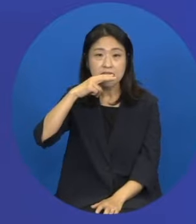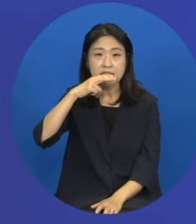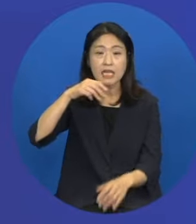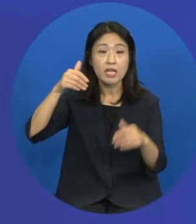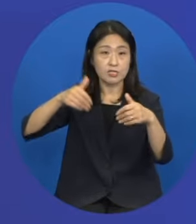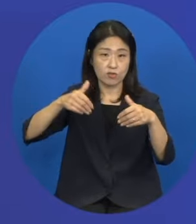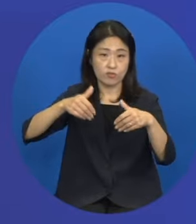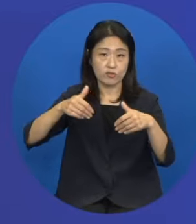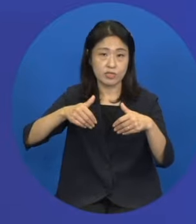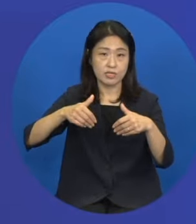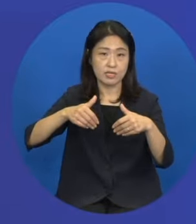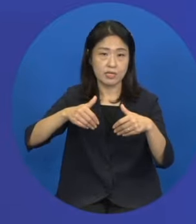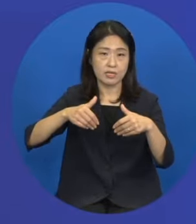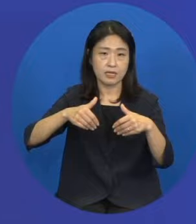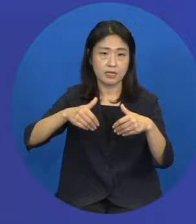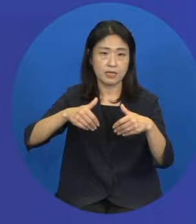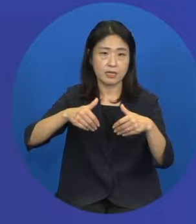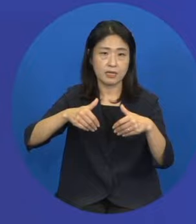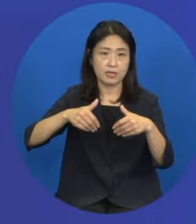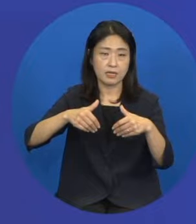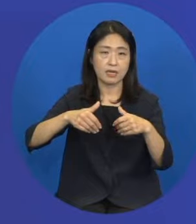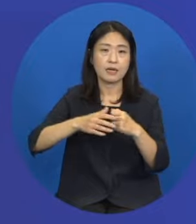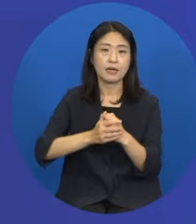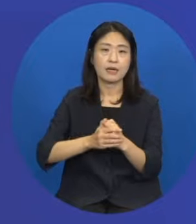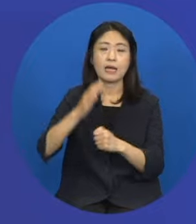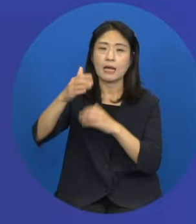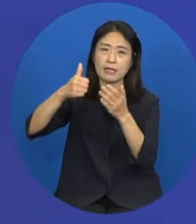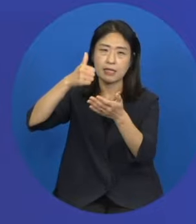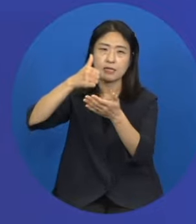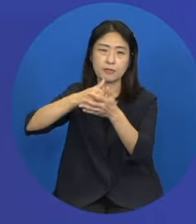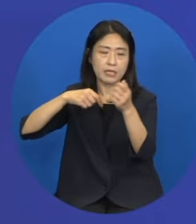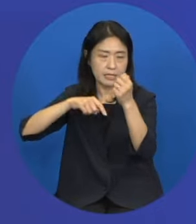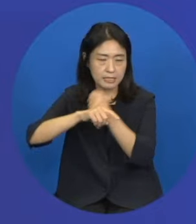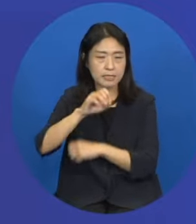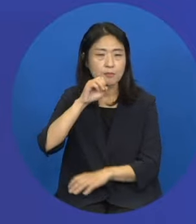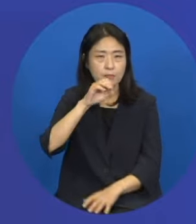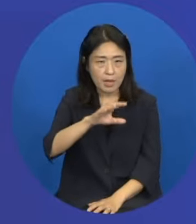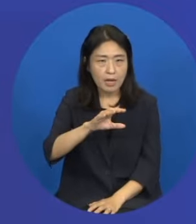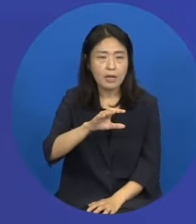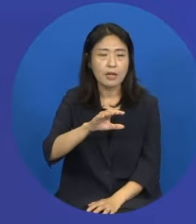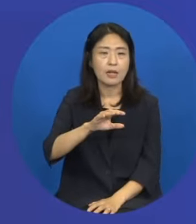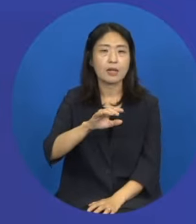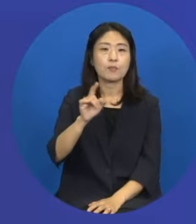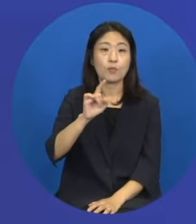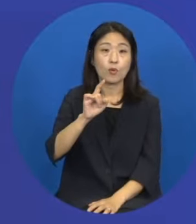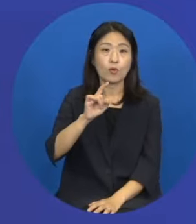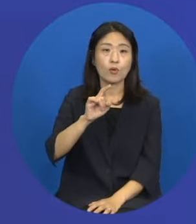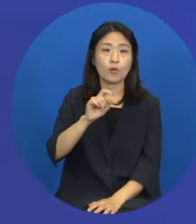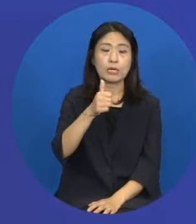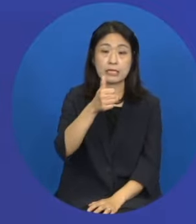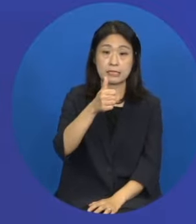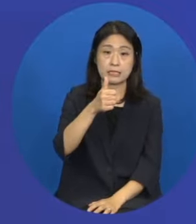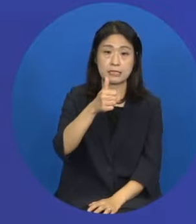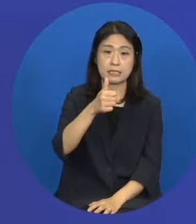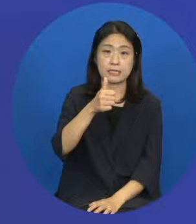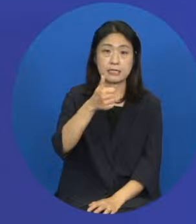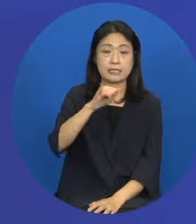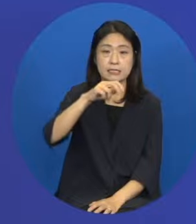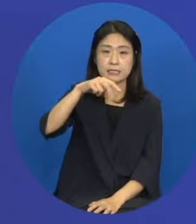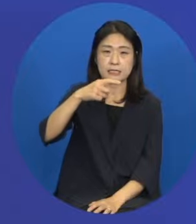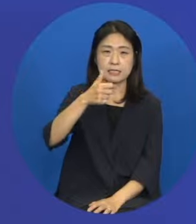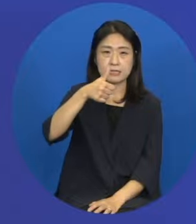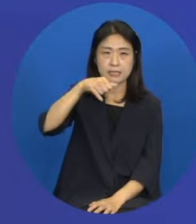메시지를 전달하죠. 히스기야가 성전에 가서 기도합니다. 성전에 가서